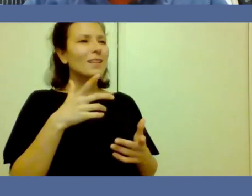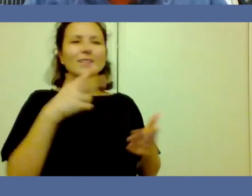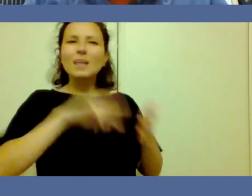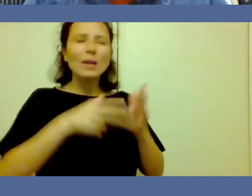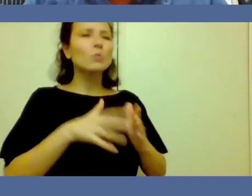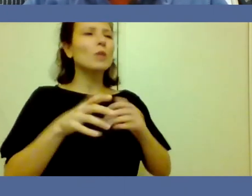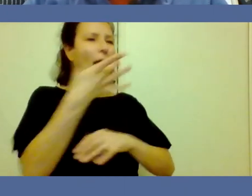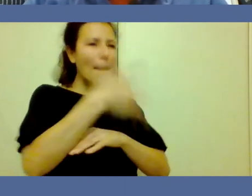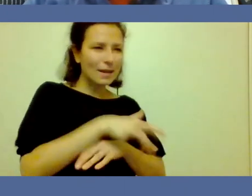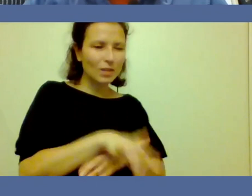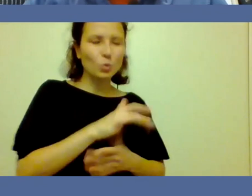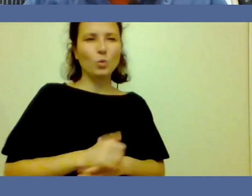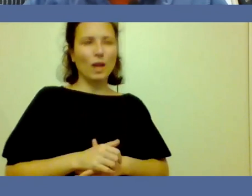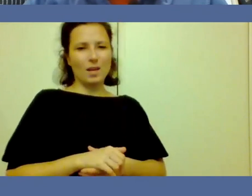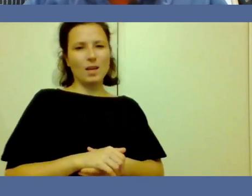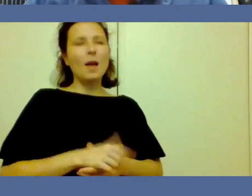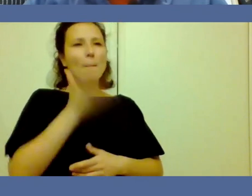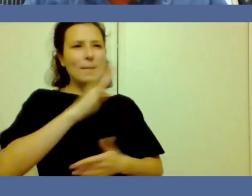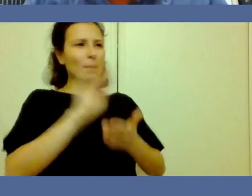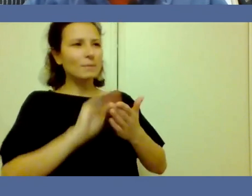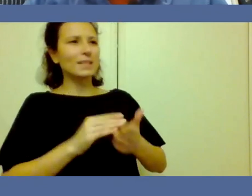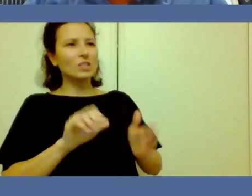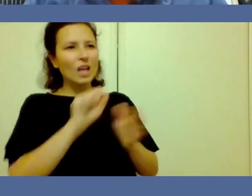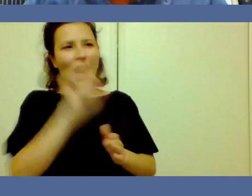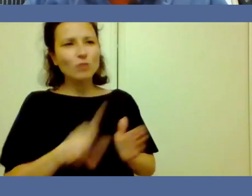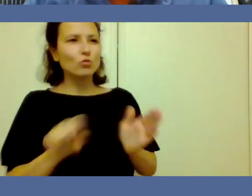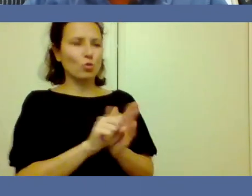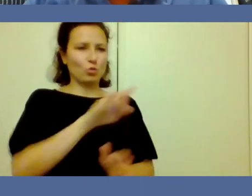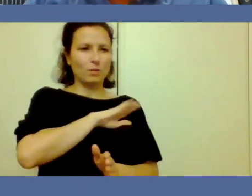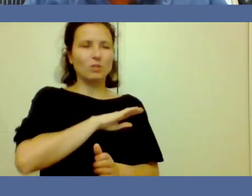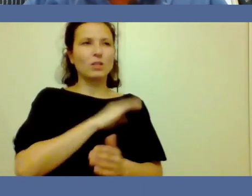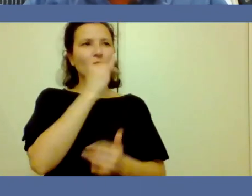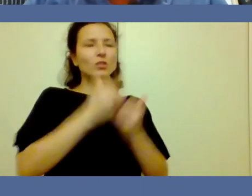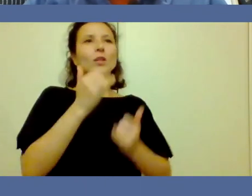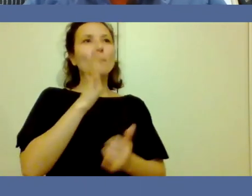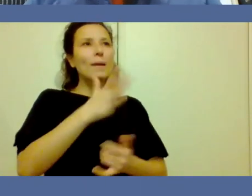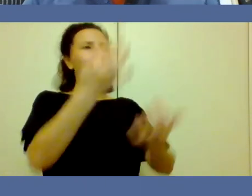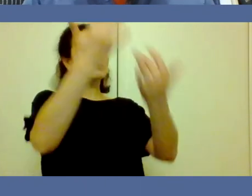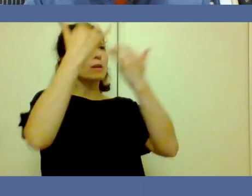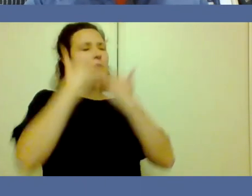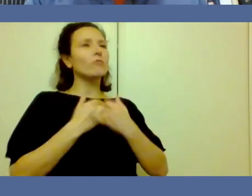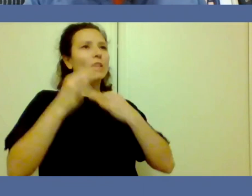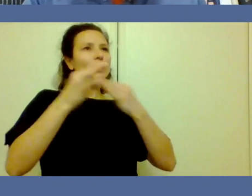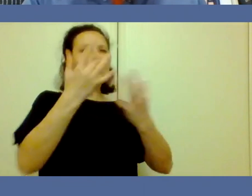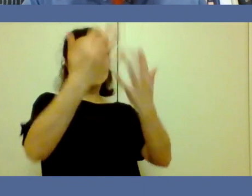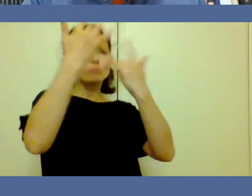I naprawdę, dopóki będą do mnie przychodziły historie, dopóki państwo będziecie chcieli je czytać, to ja będę